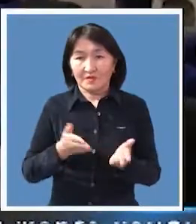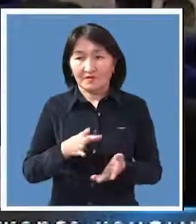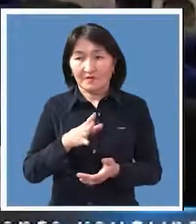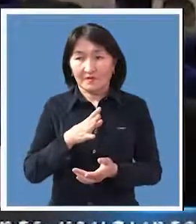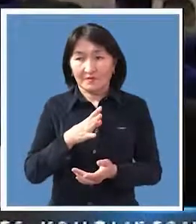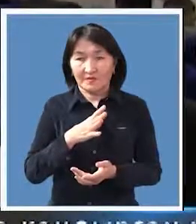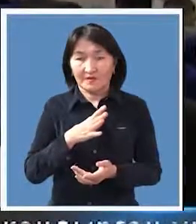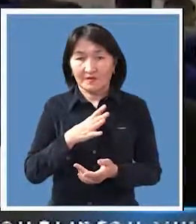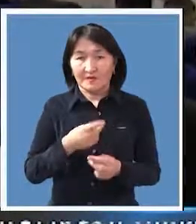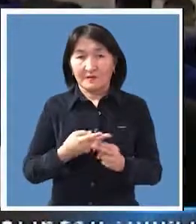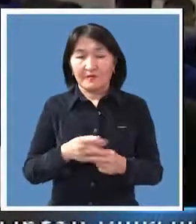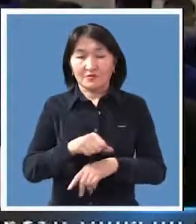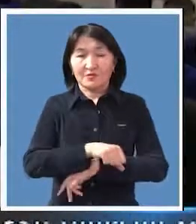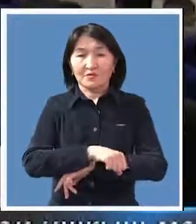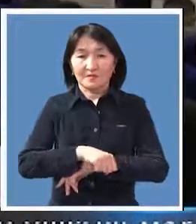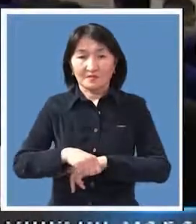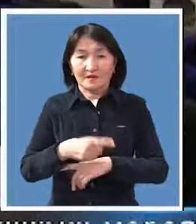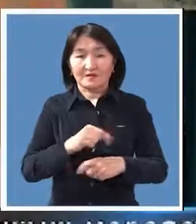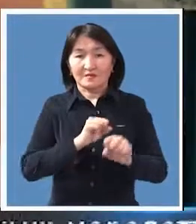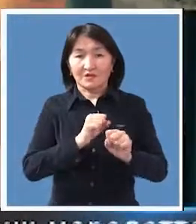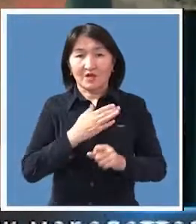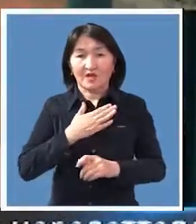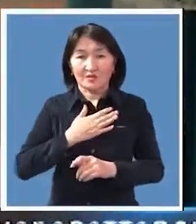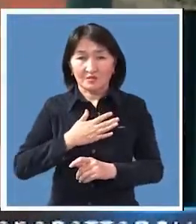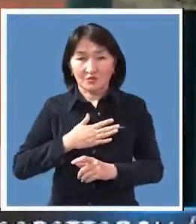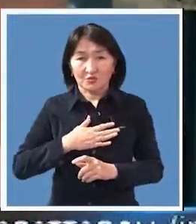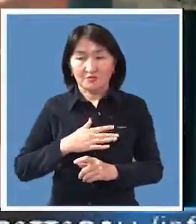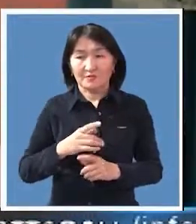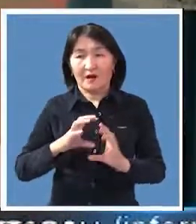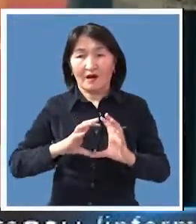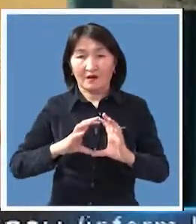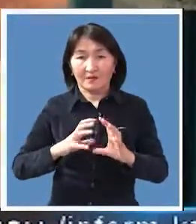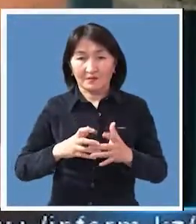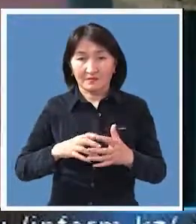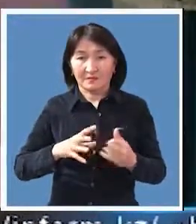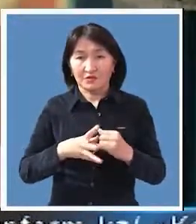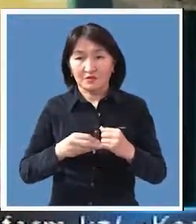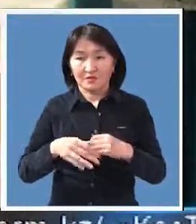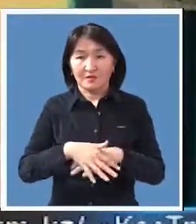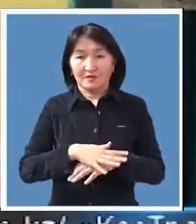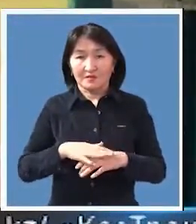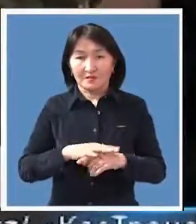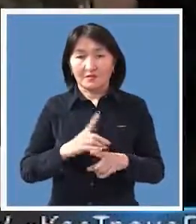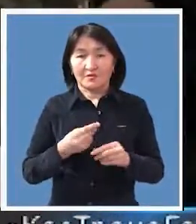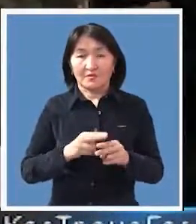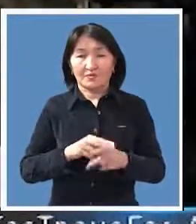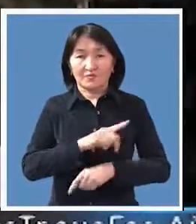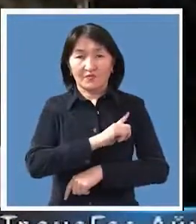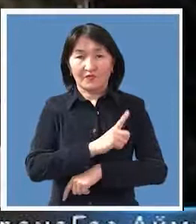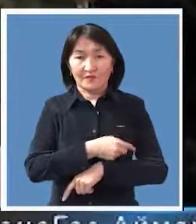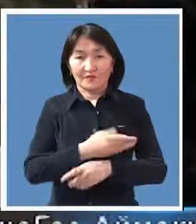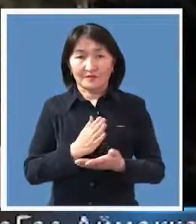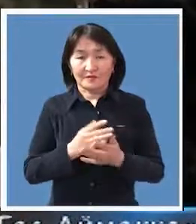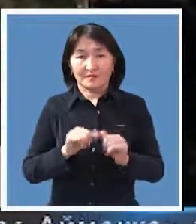Тәуелсіз еліміздің мемлекеттік шекарасы мен тыныштығын қорғау әскери қызметшілерінің абыройлы міндеті. Еліміз егемендікке ие болып, күш қуаты артқан